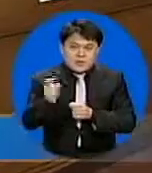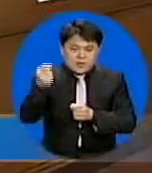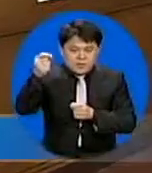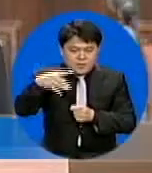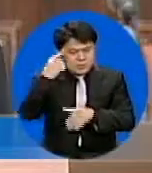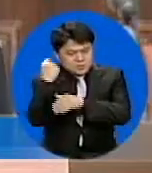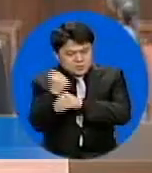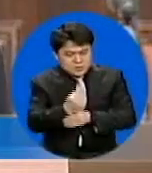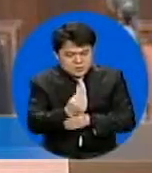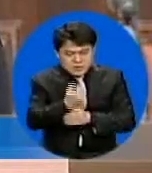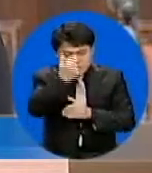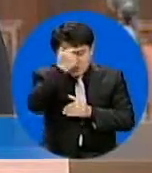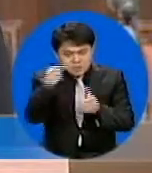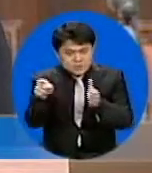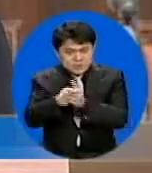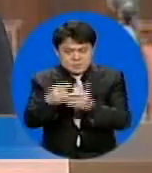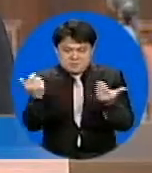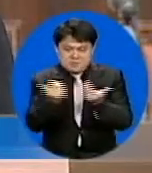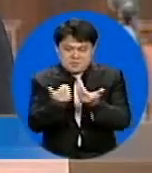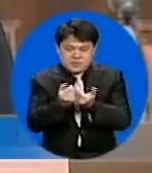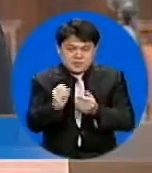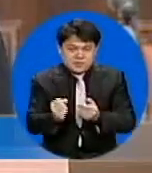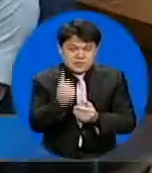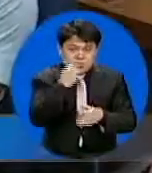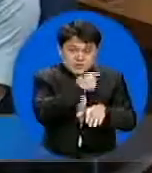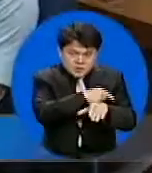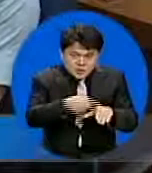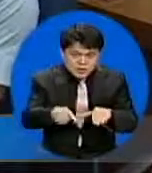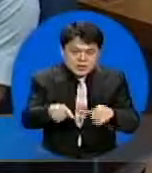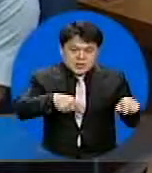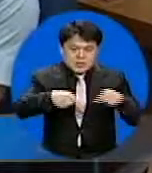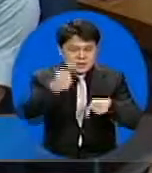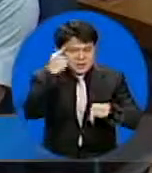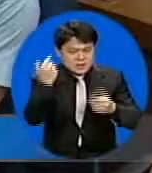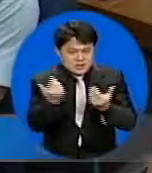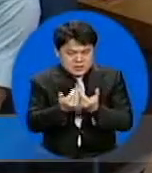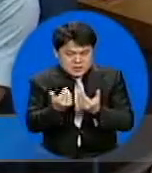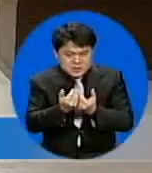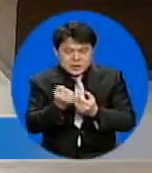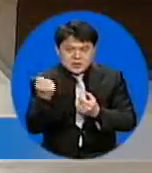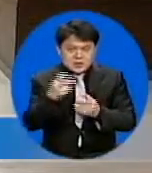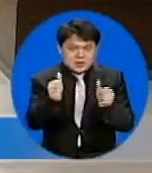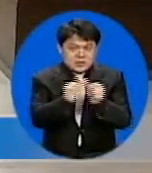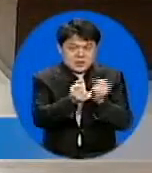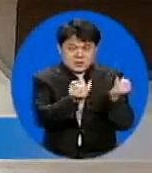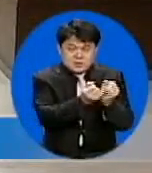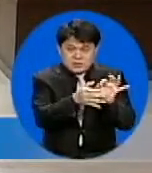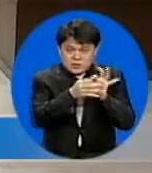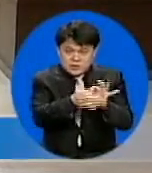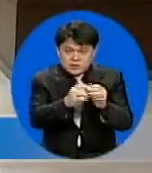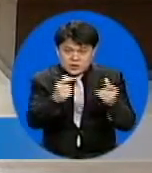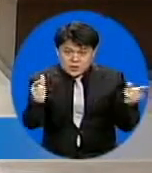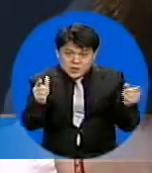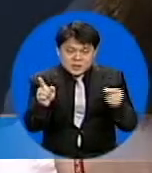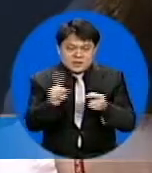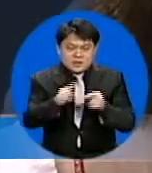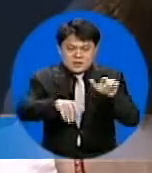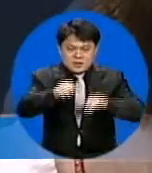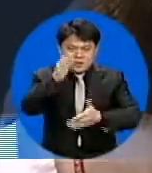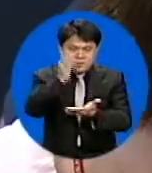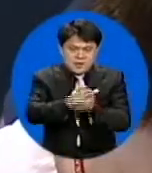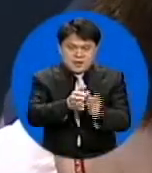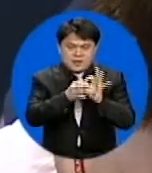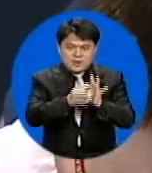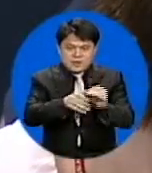보수 개신교의 반대에 부딪힌 출신민족, 정치적 견해, 성적 지향 등 차별금지 사유들에 대해 열띤